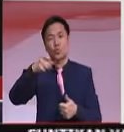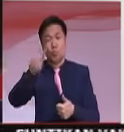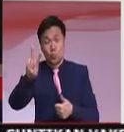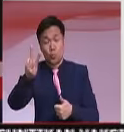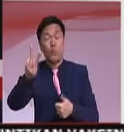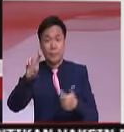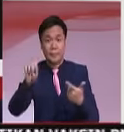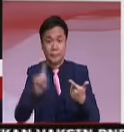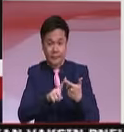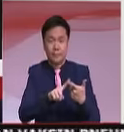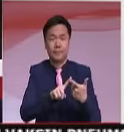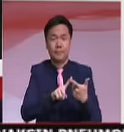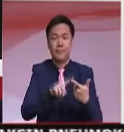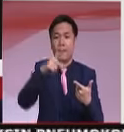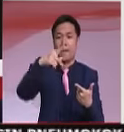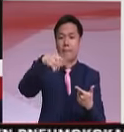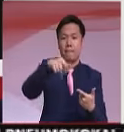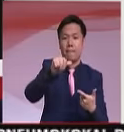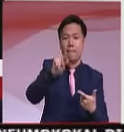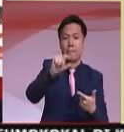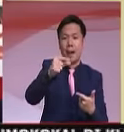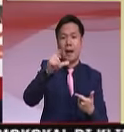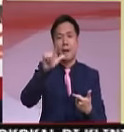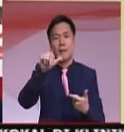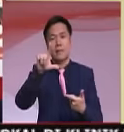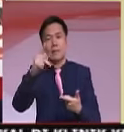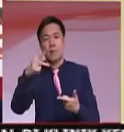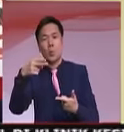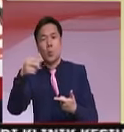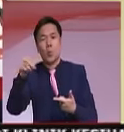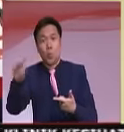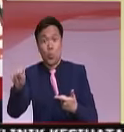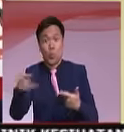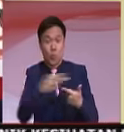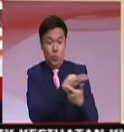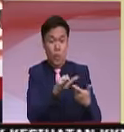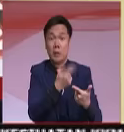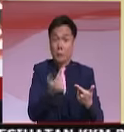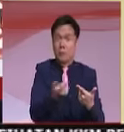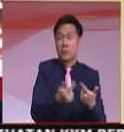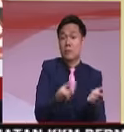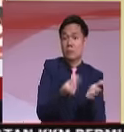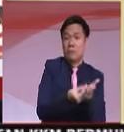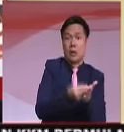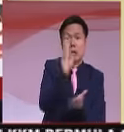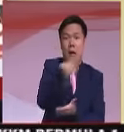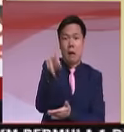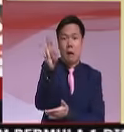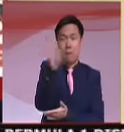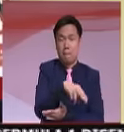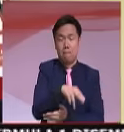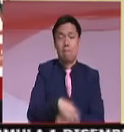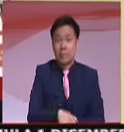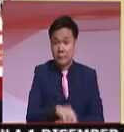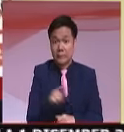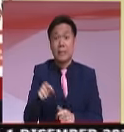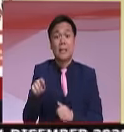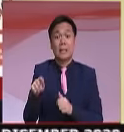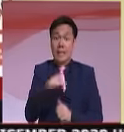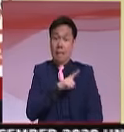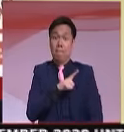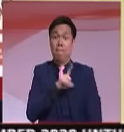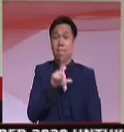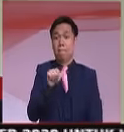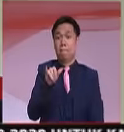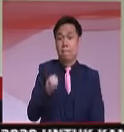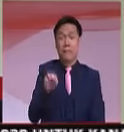bersama ahli perniagaan Fadli kuning yang berdepan tuduhan pengubahan uang haram mengikut pertumbuhan Oneng yang